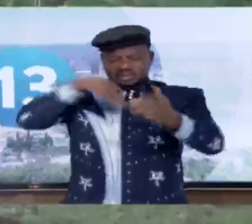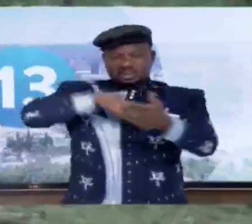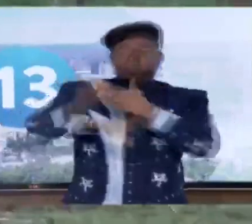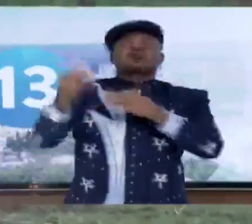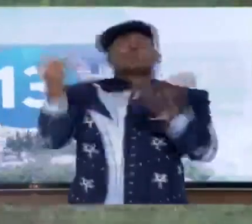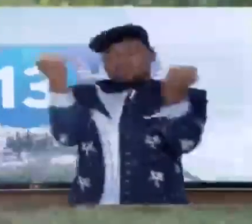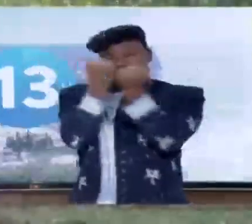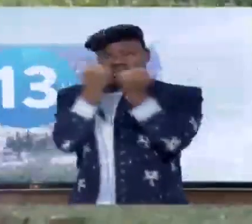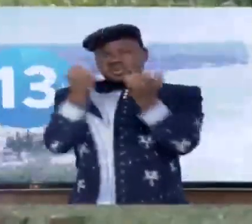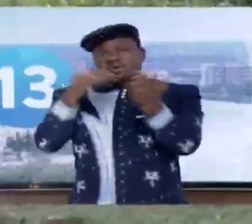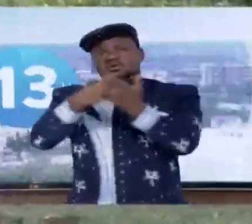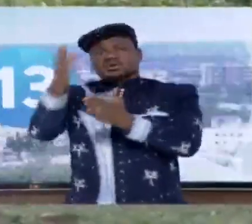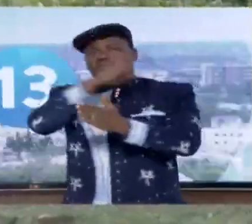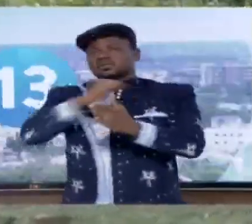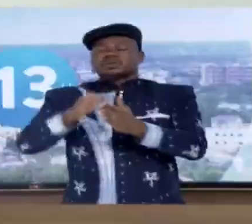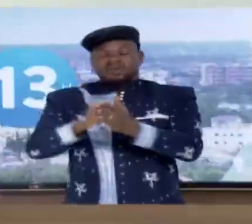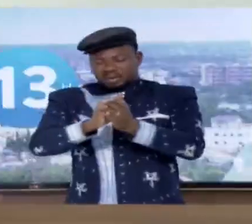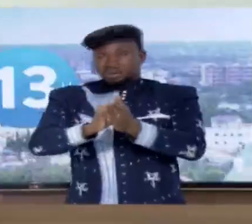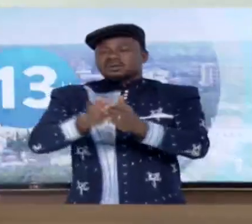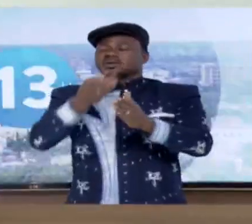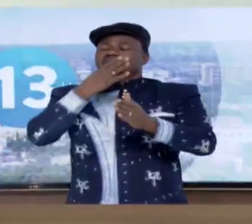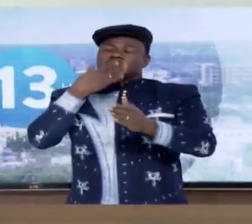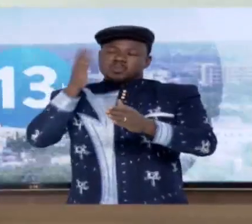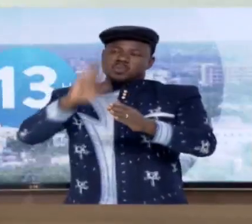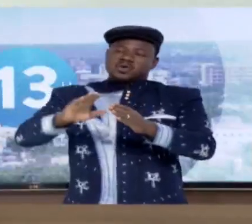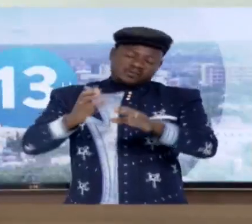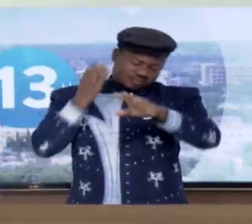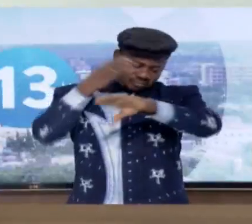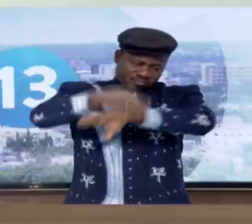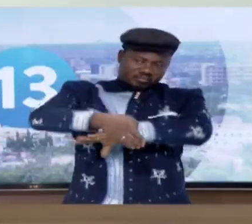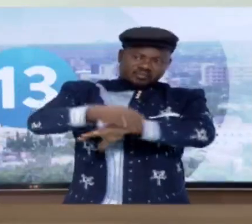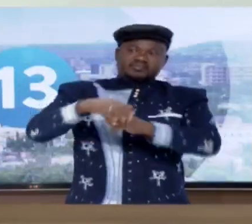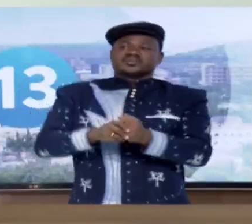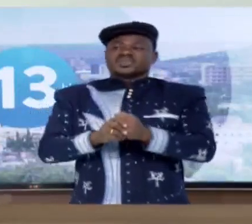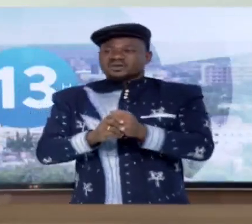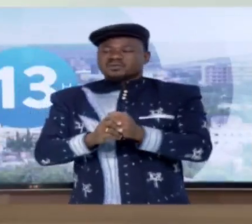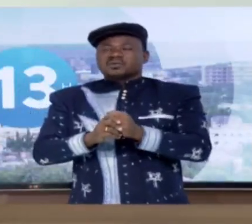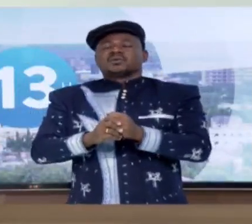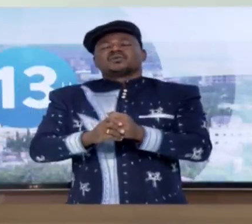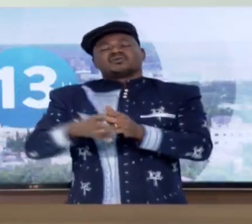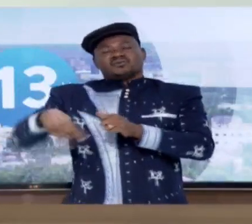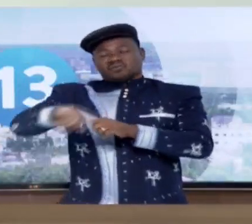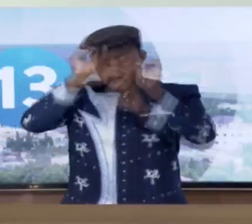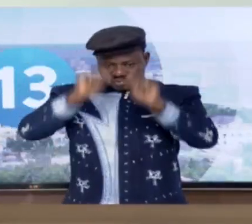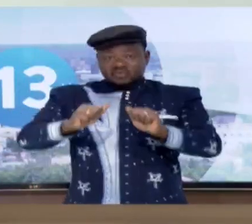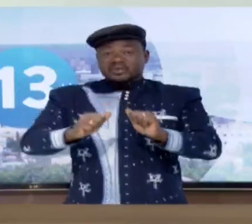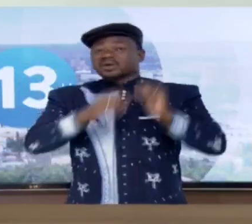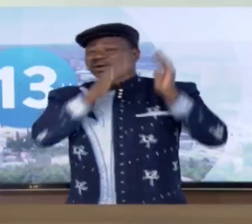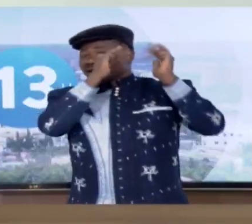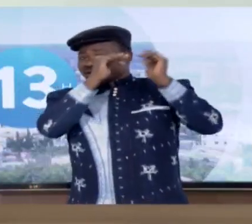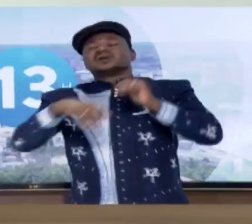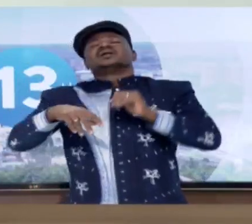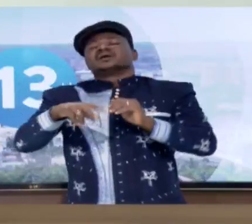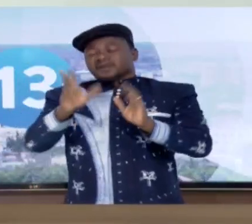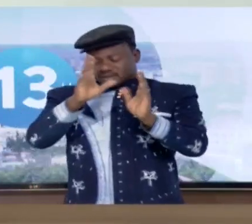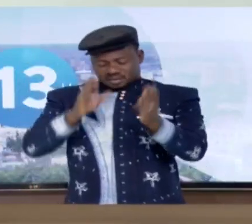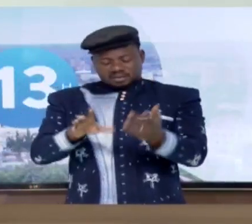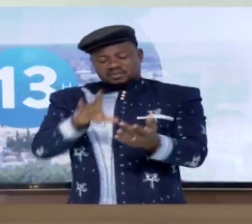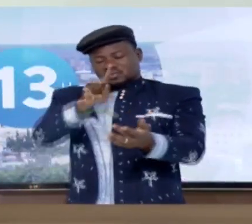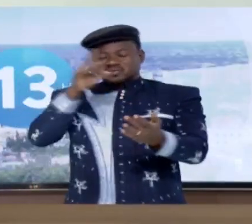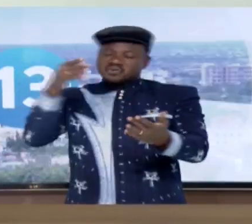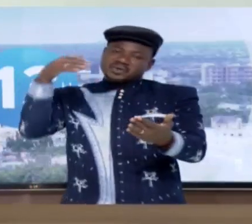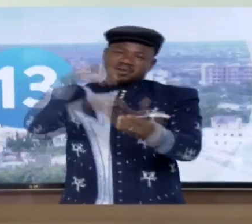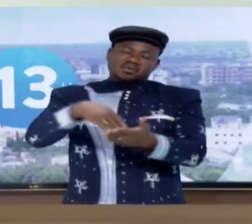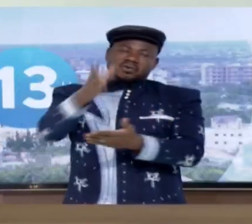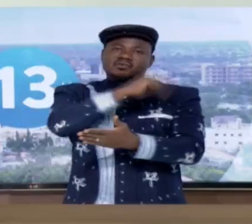le néocolonialisme. Parce que, dit-on, vous ne pouvez espérer retrouver votre objet perdu en faisant appel